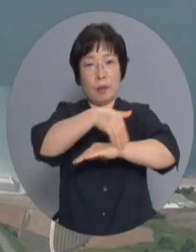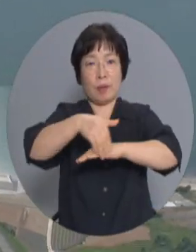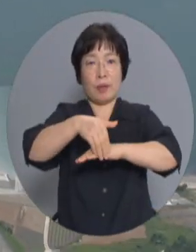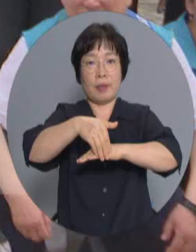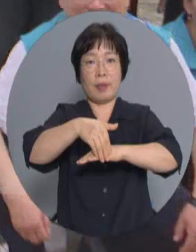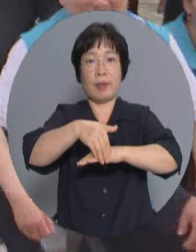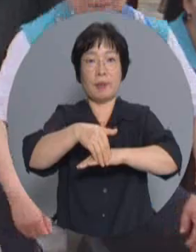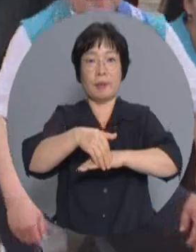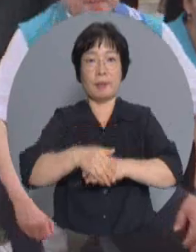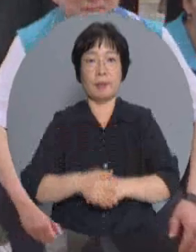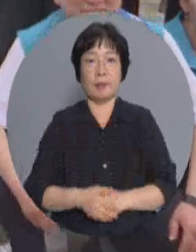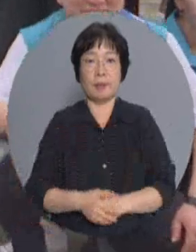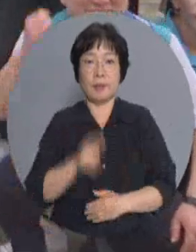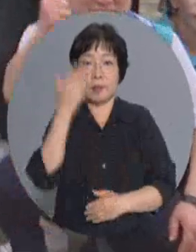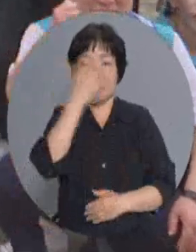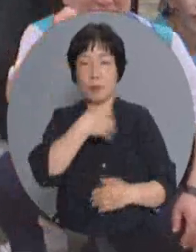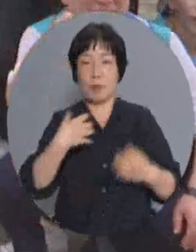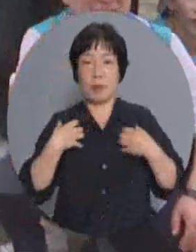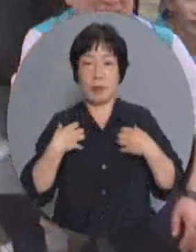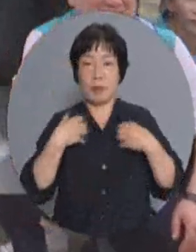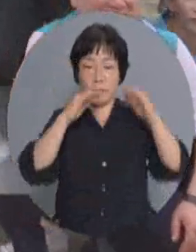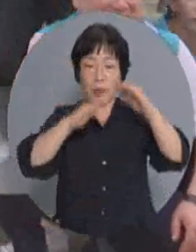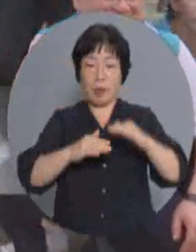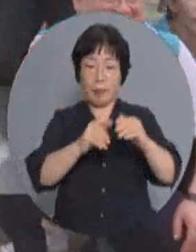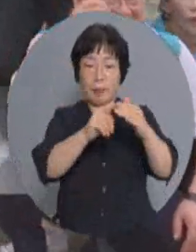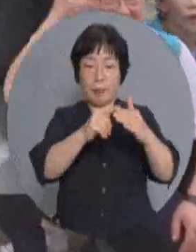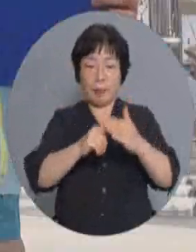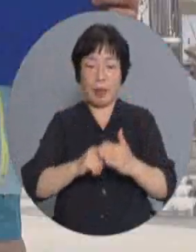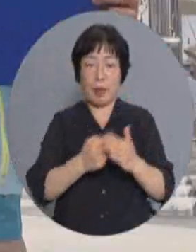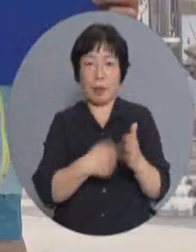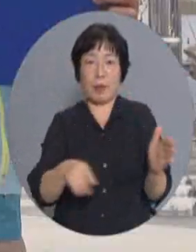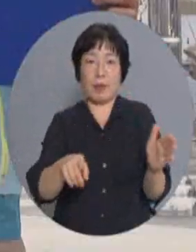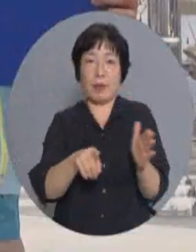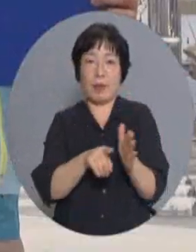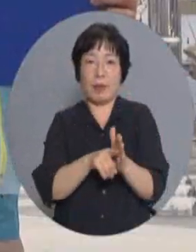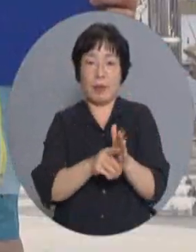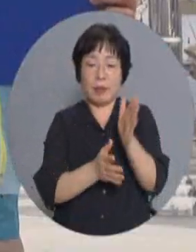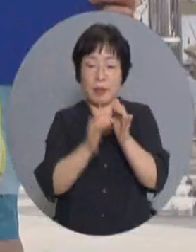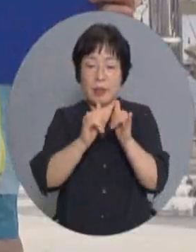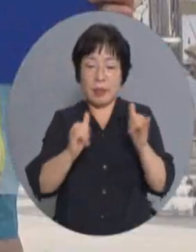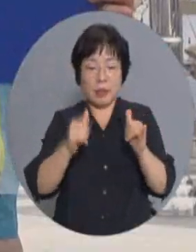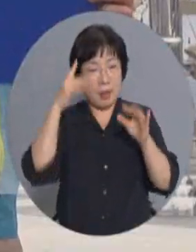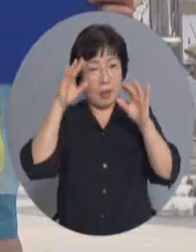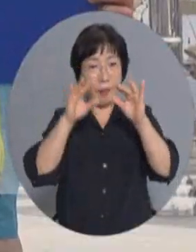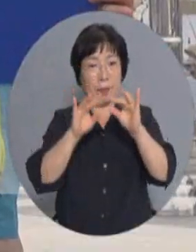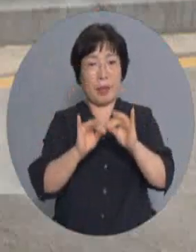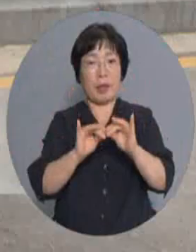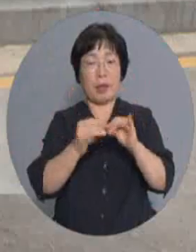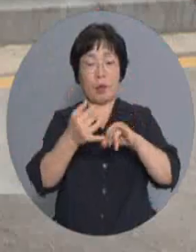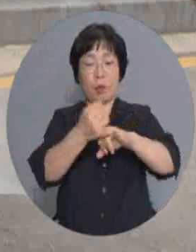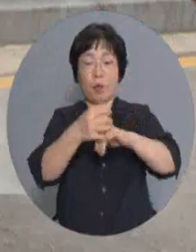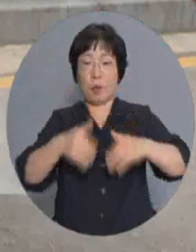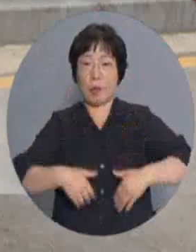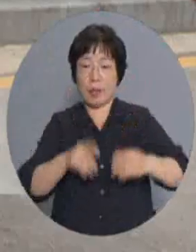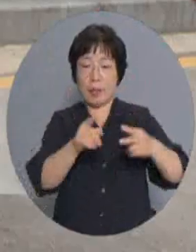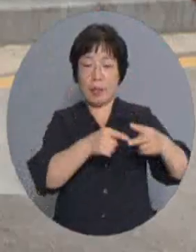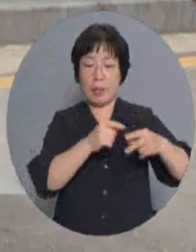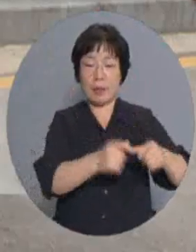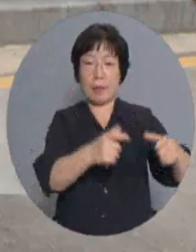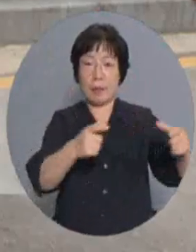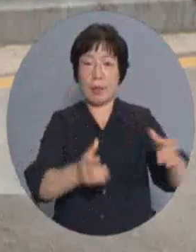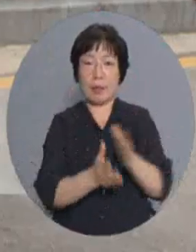셈입니다. 여수시는 이 같은 구상을 구체적으로 실현하기 위해서는 시민 공감이 절대적이라고 보고 이해